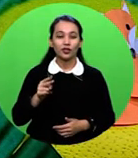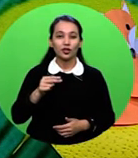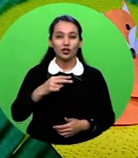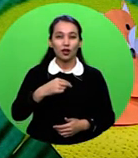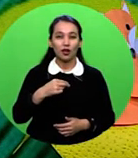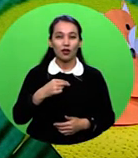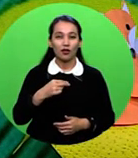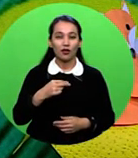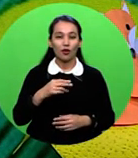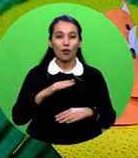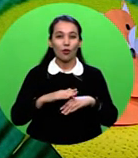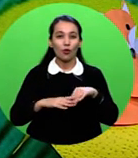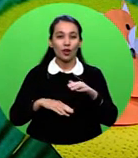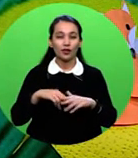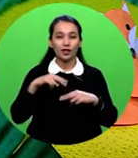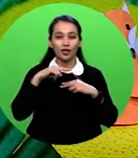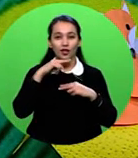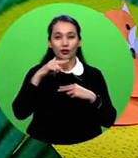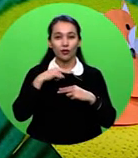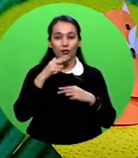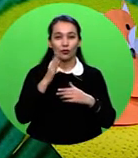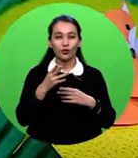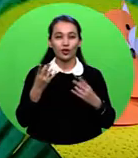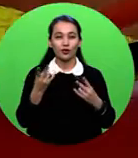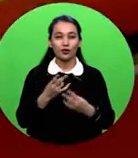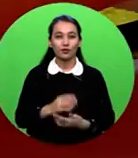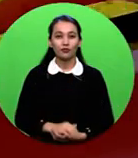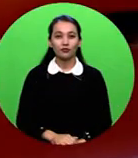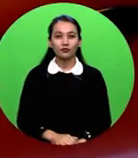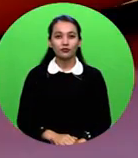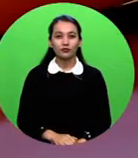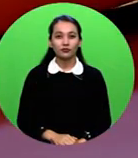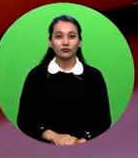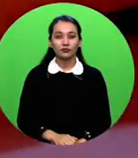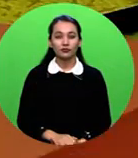Kesish davomida qo'llaringizga ehtiyot bo'ling.